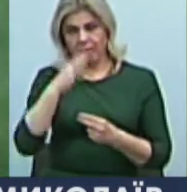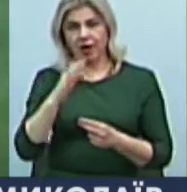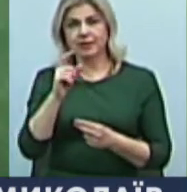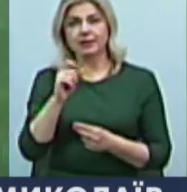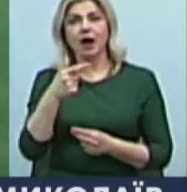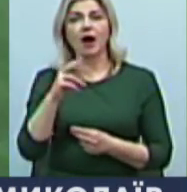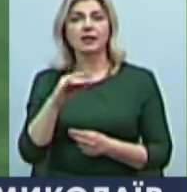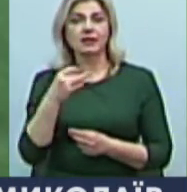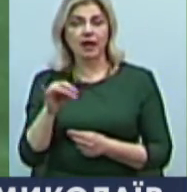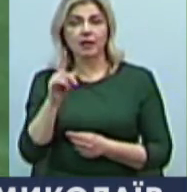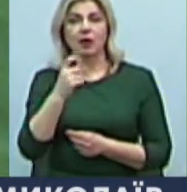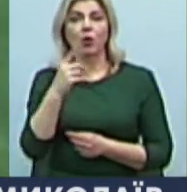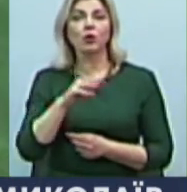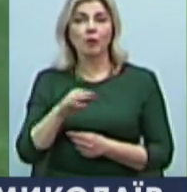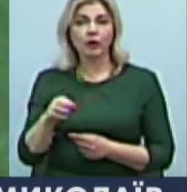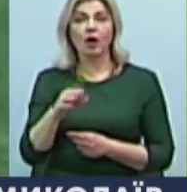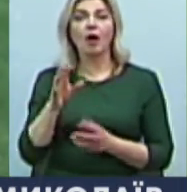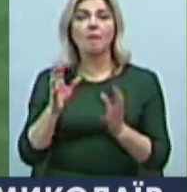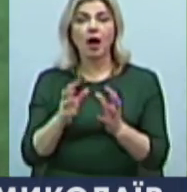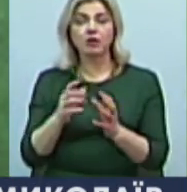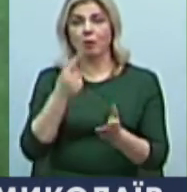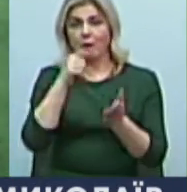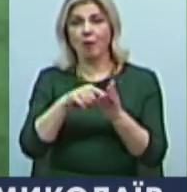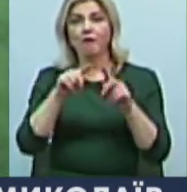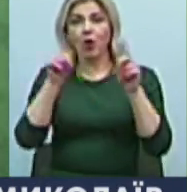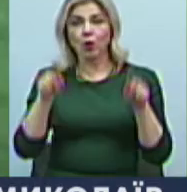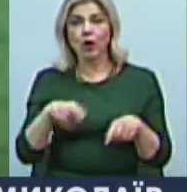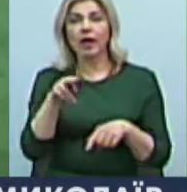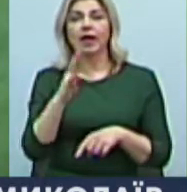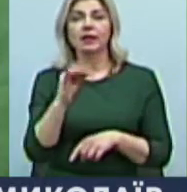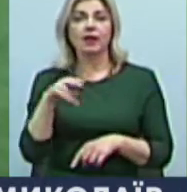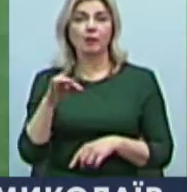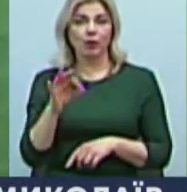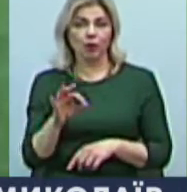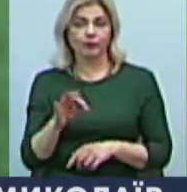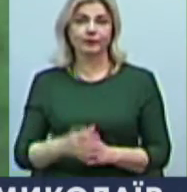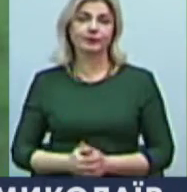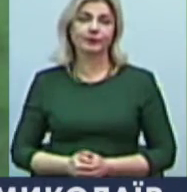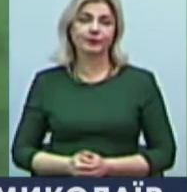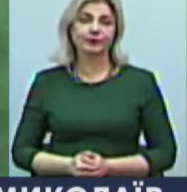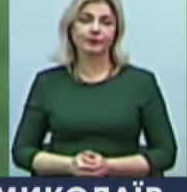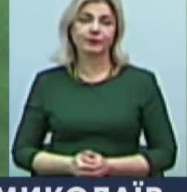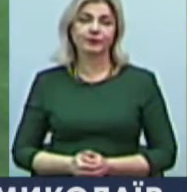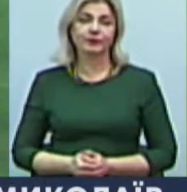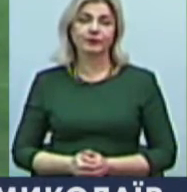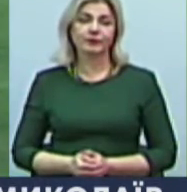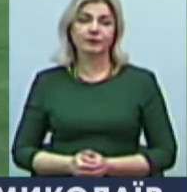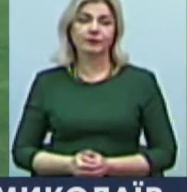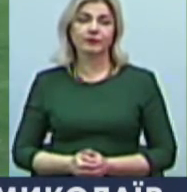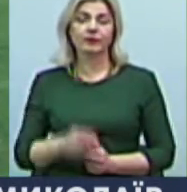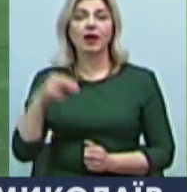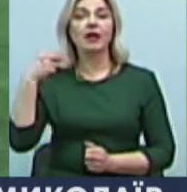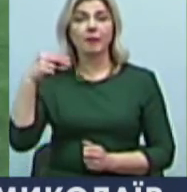ворота. За хвилину м'яч побував вже у воротах Дніпра, але боковий арбітер зафіксував офсайд у Віктора Берка. По перерві